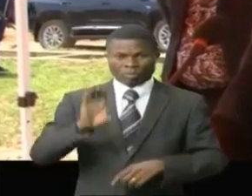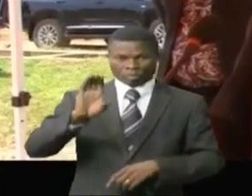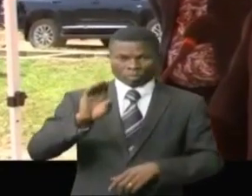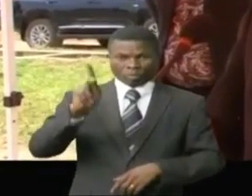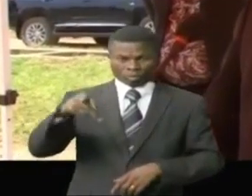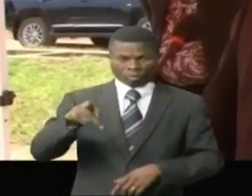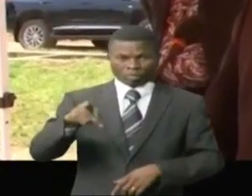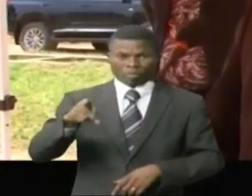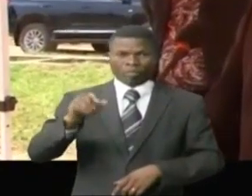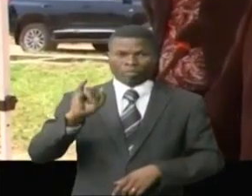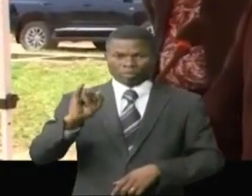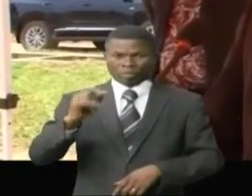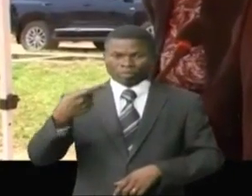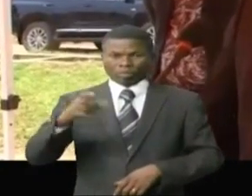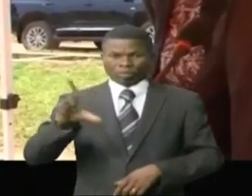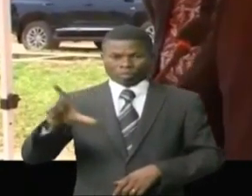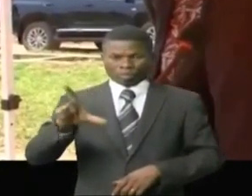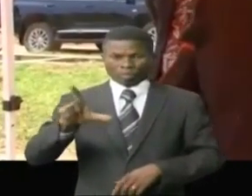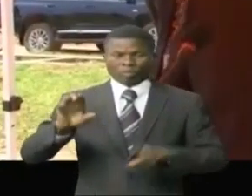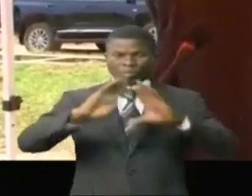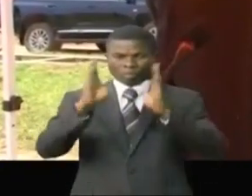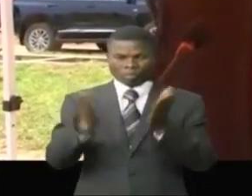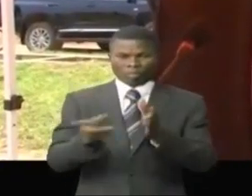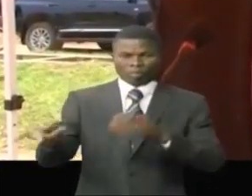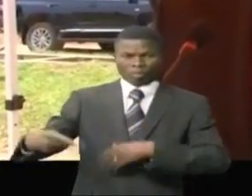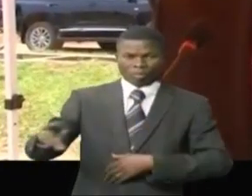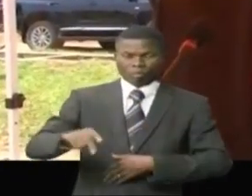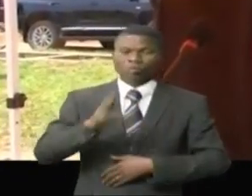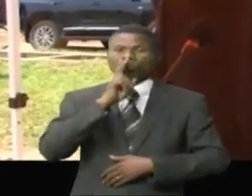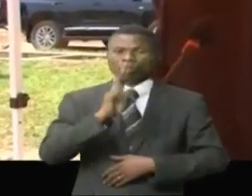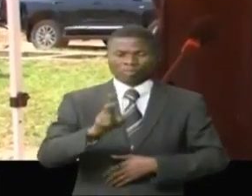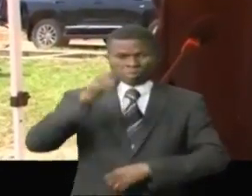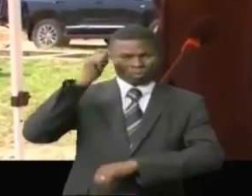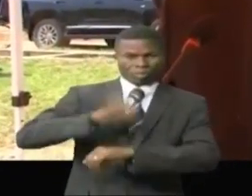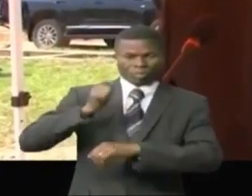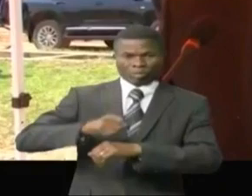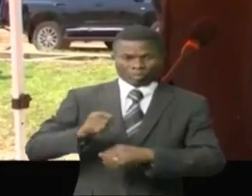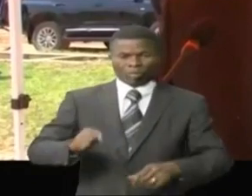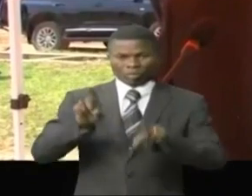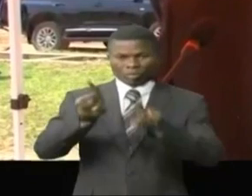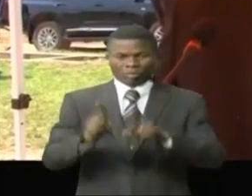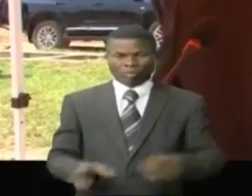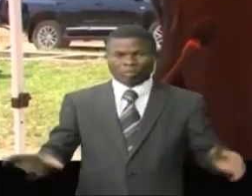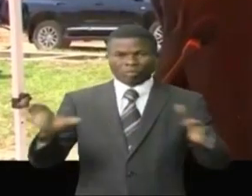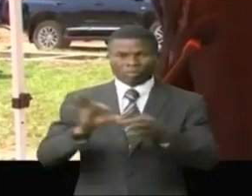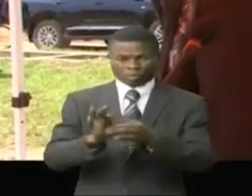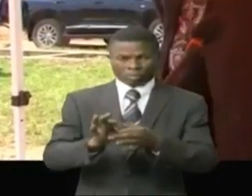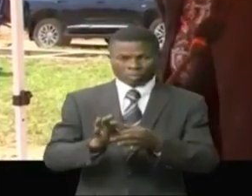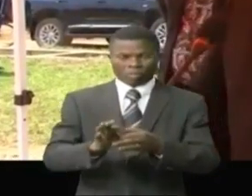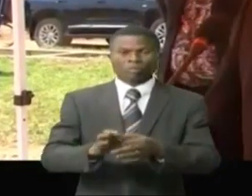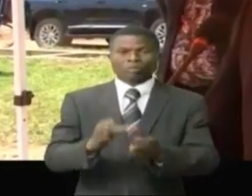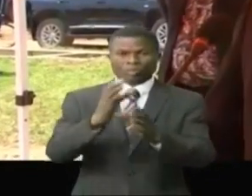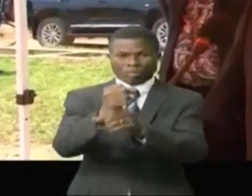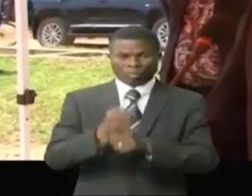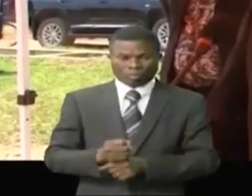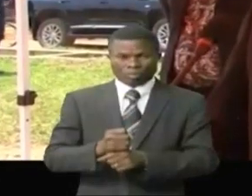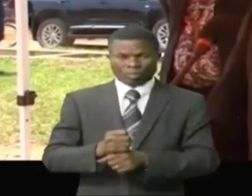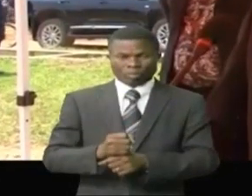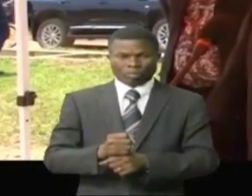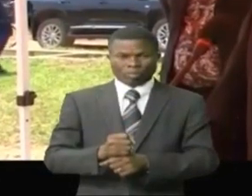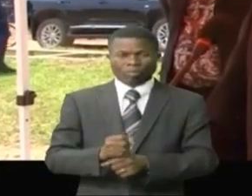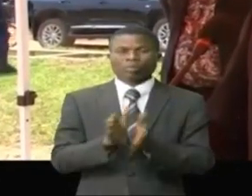CPVJR, entendez, la Commission provinciale Vérité, Justice et Réconciliation, va être dotée de